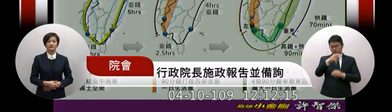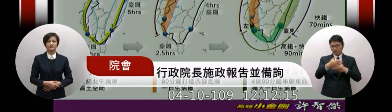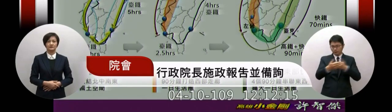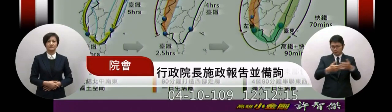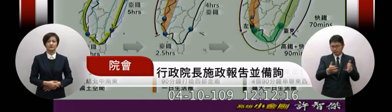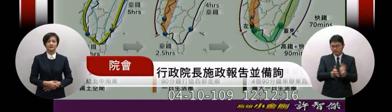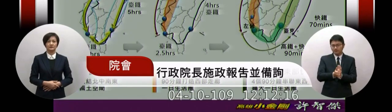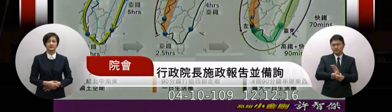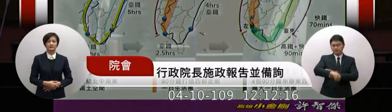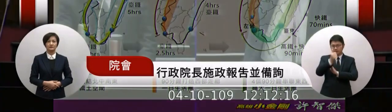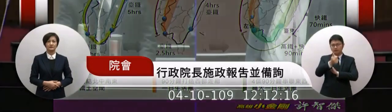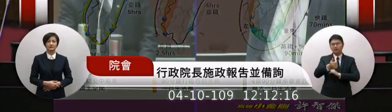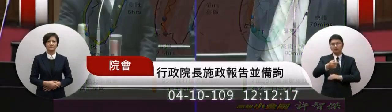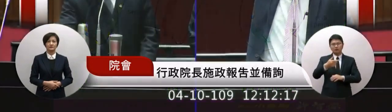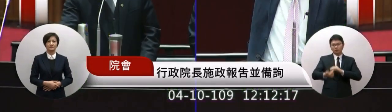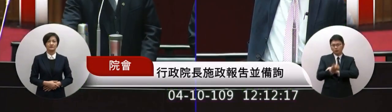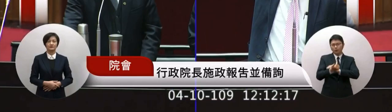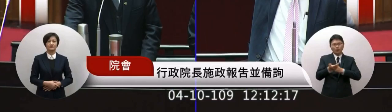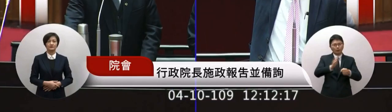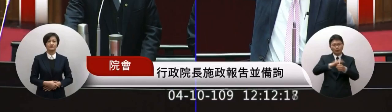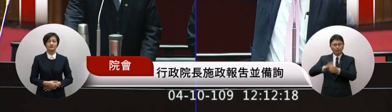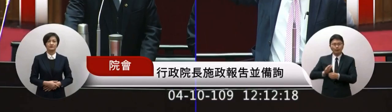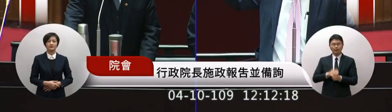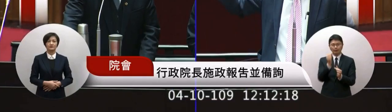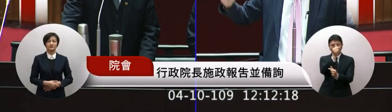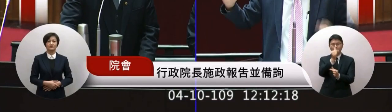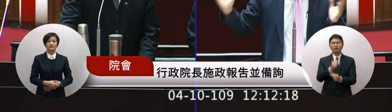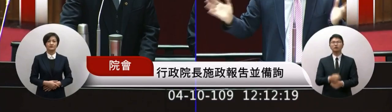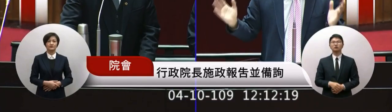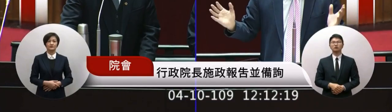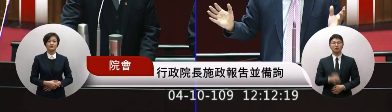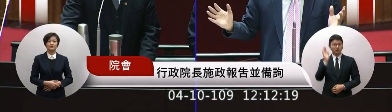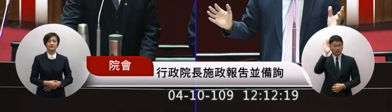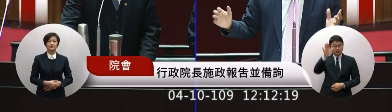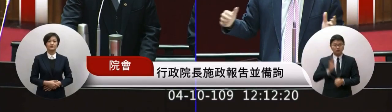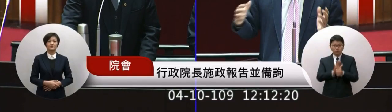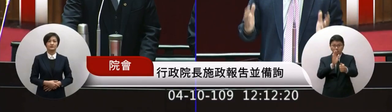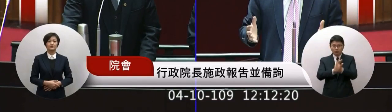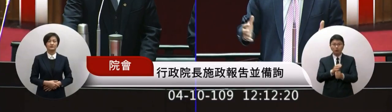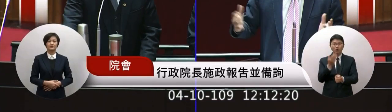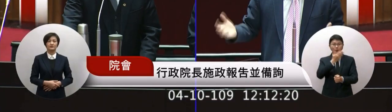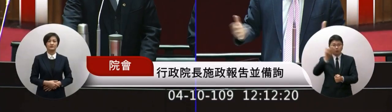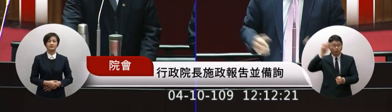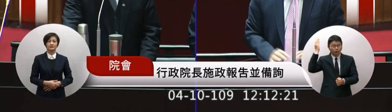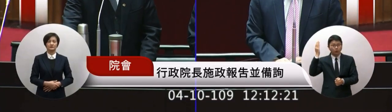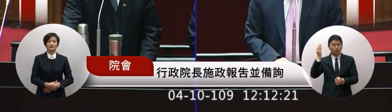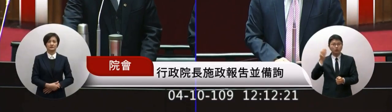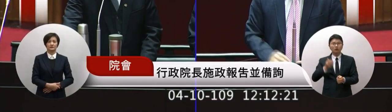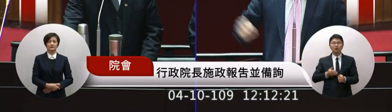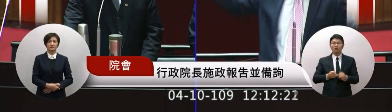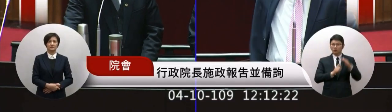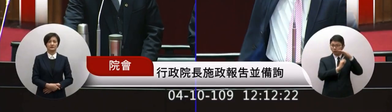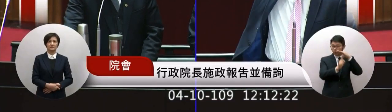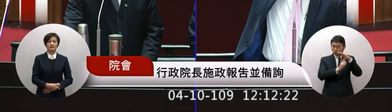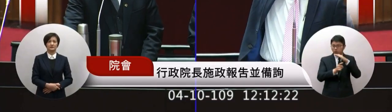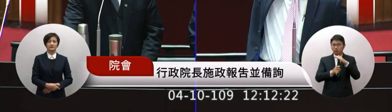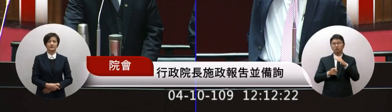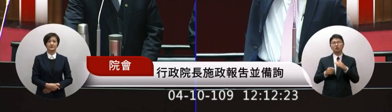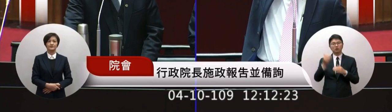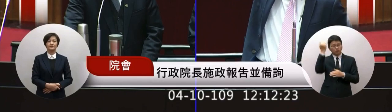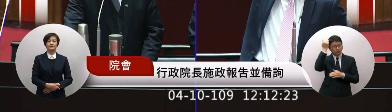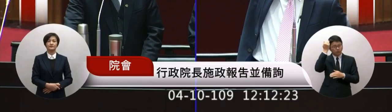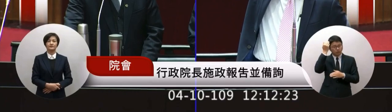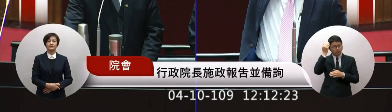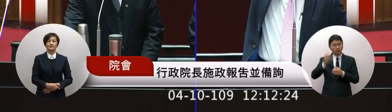快把它补好。但是就是说，未来我们要推动观光，哦，公路、铁路这个都是非常重要。比如说，我们铁路如